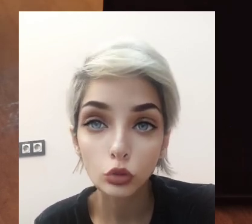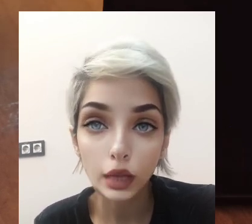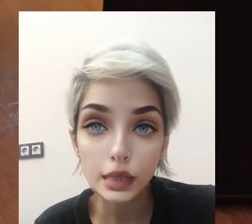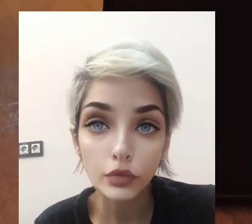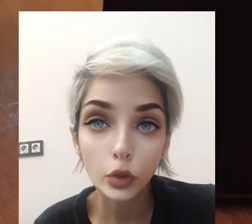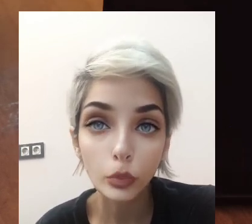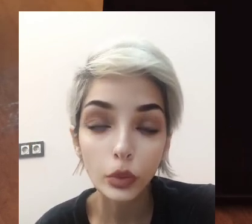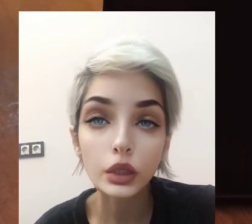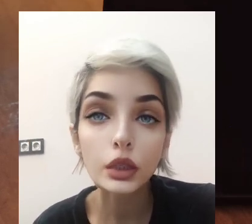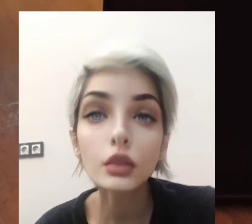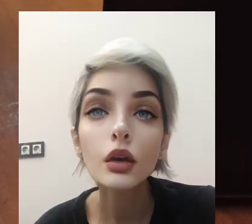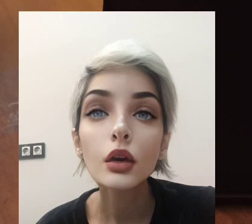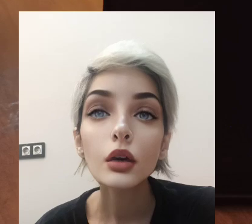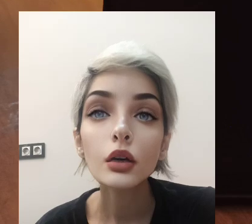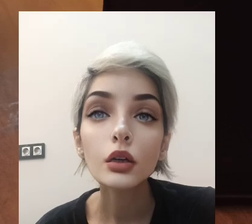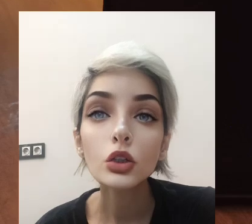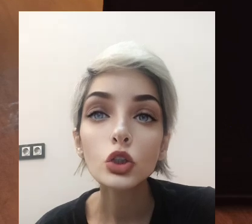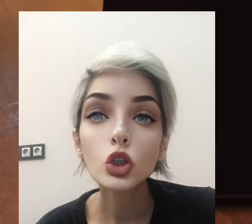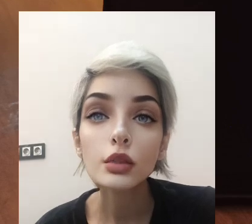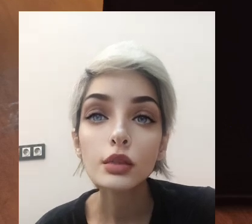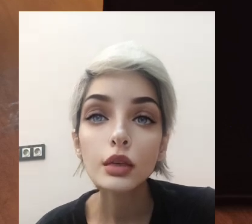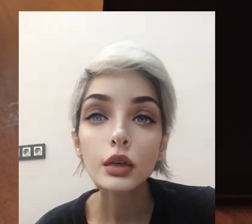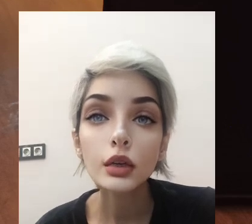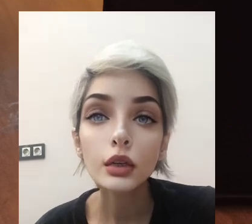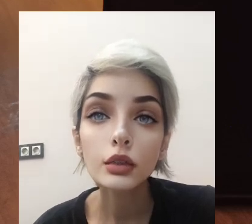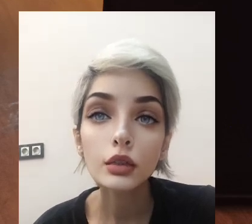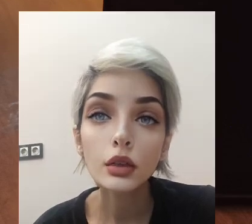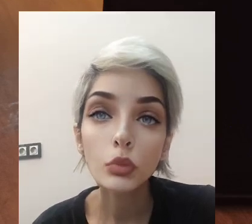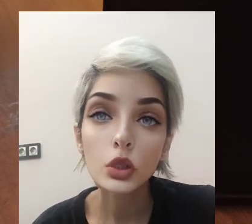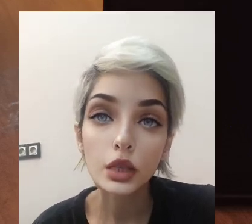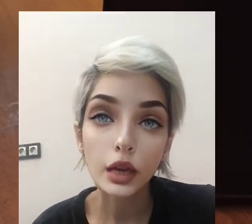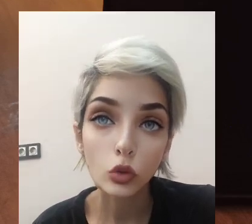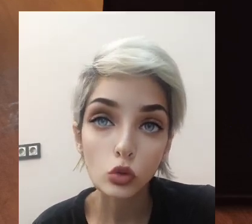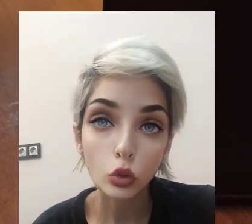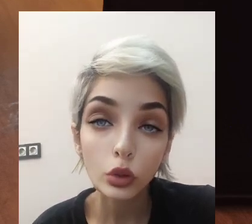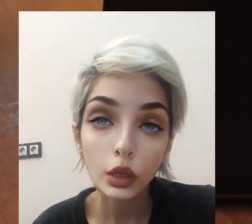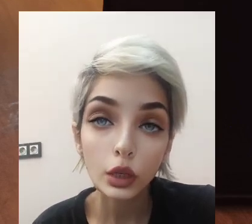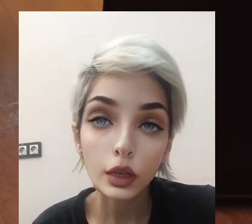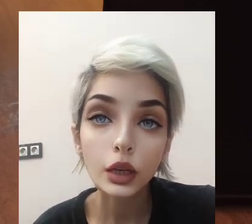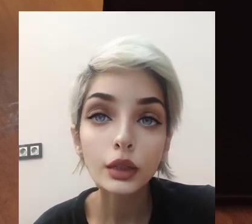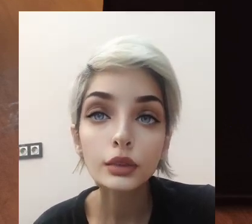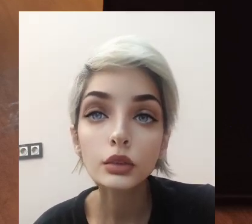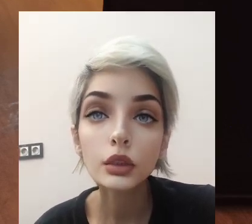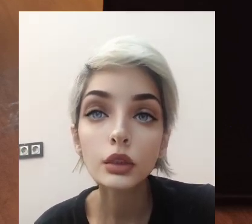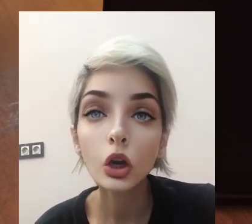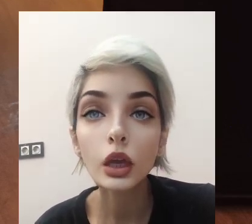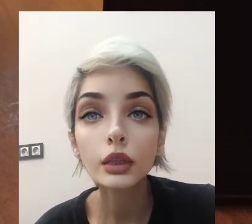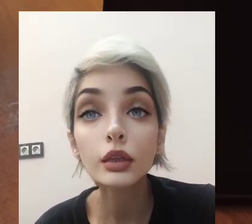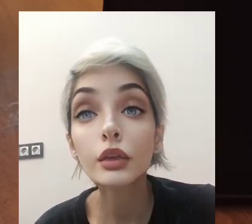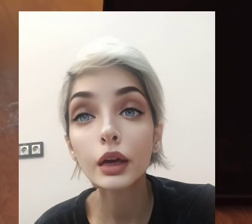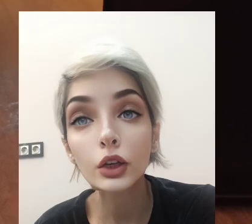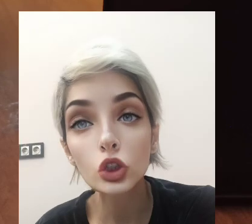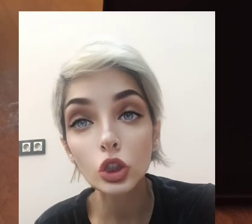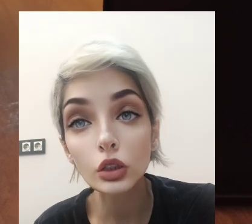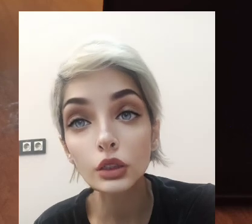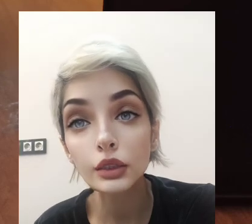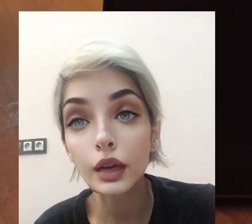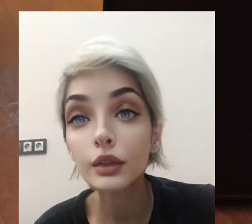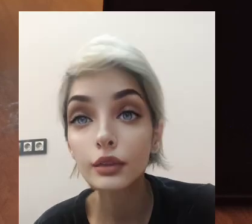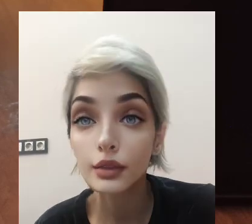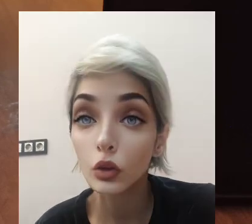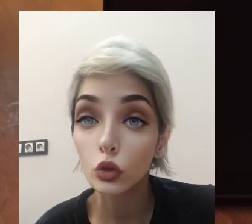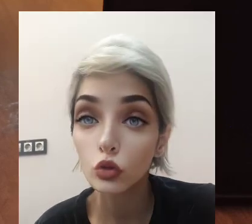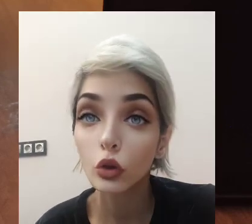که تو تصویر میبینین جایزه این بازیگر نوظهور رو گرفتن که آینده درخشانی